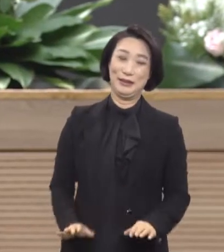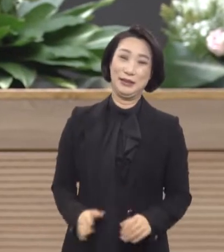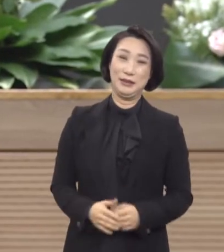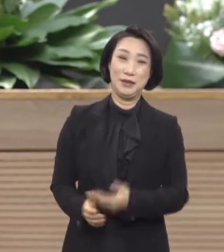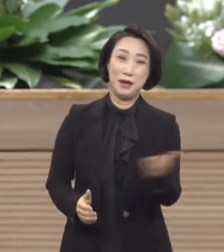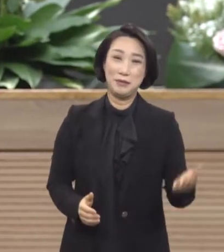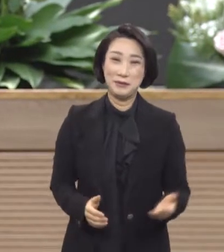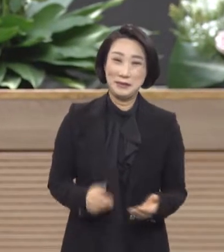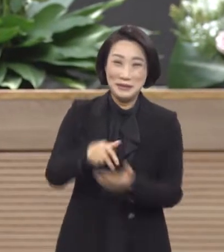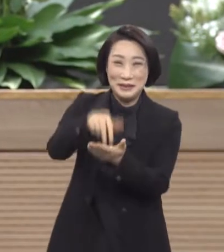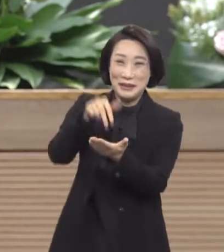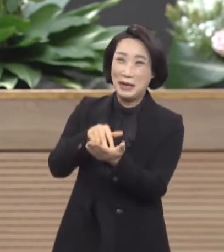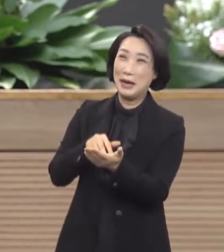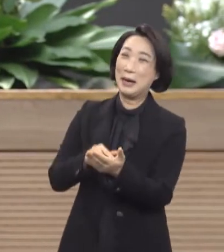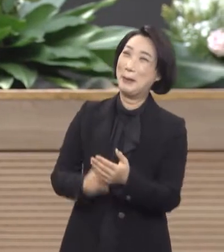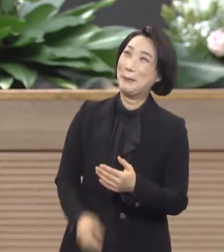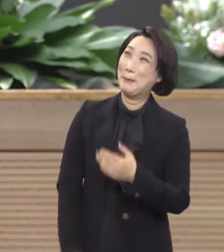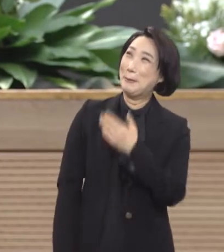그냥 나 같으면